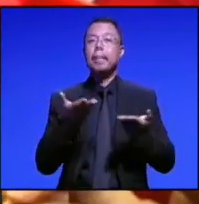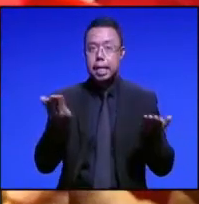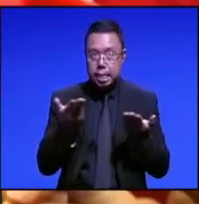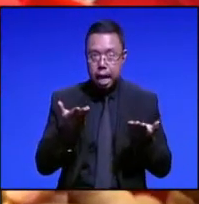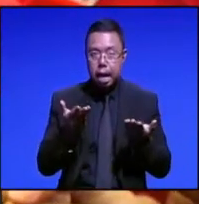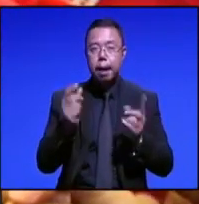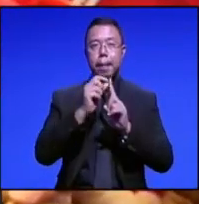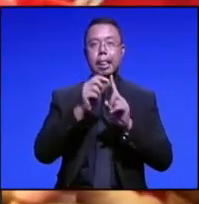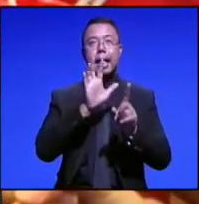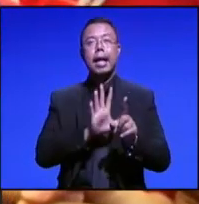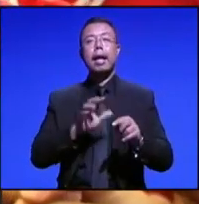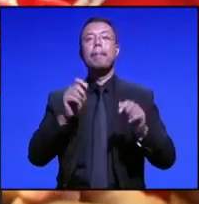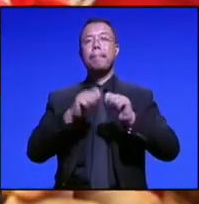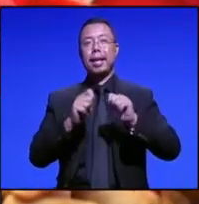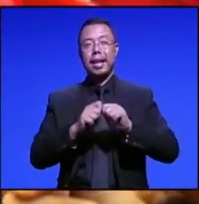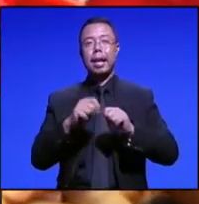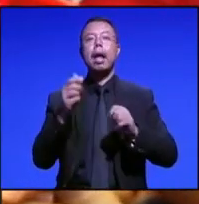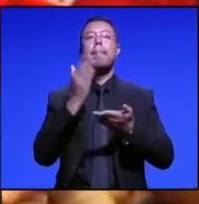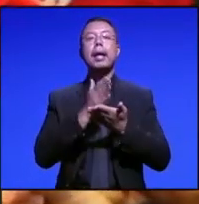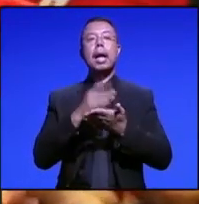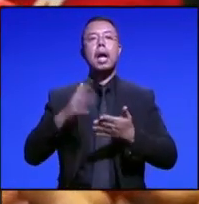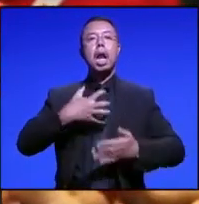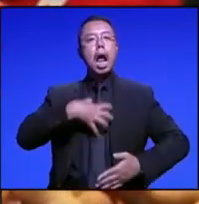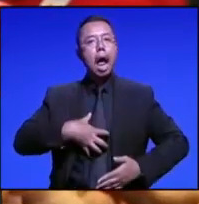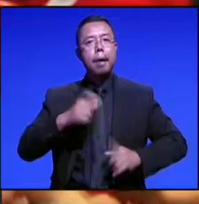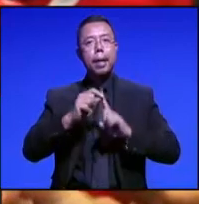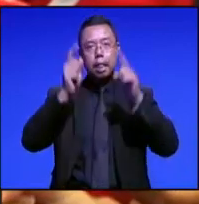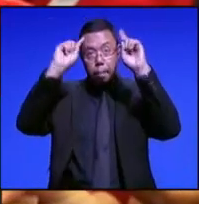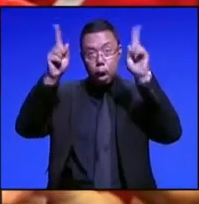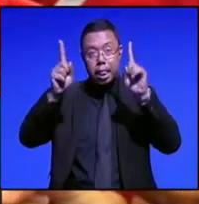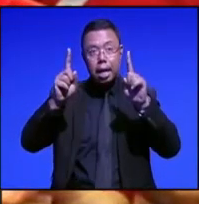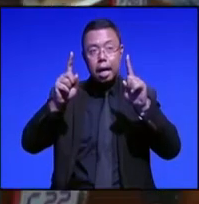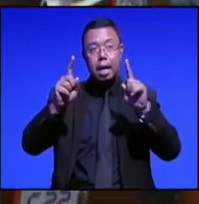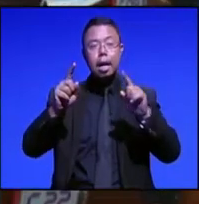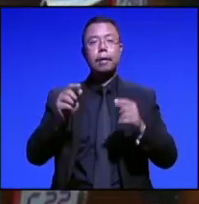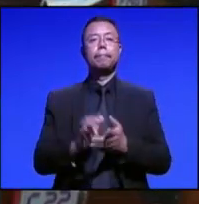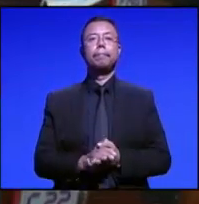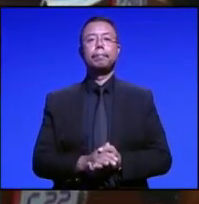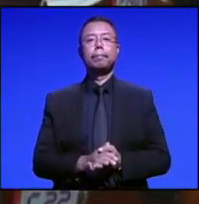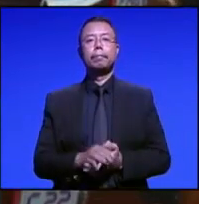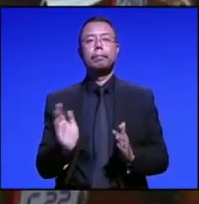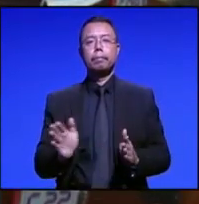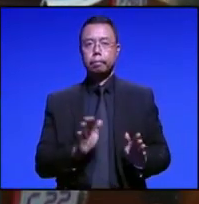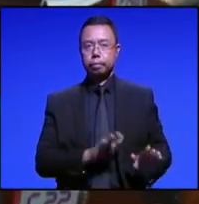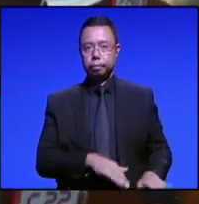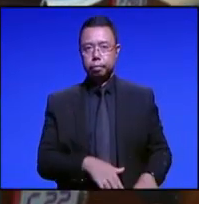oleh partai. Bagian dari kedaulatan partai politik dan itu secara rigid.